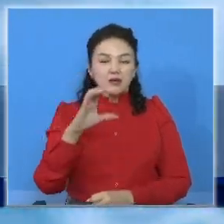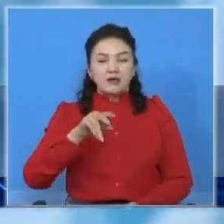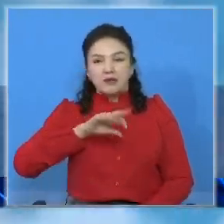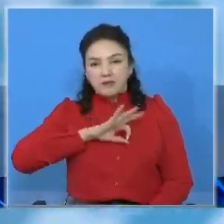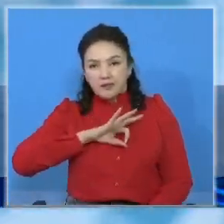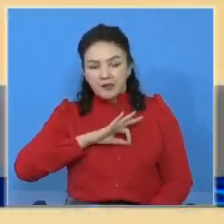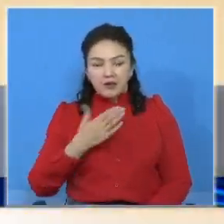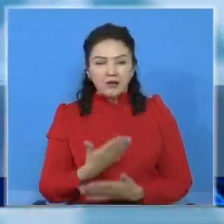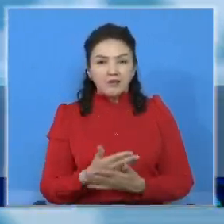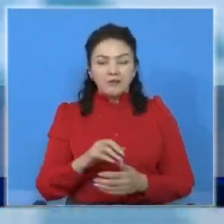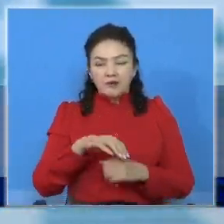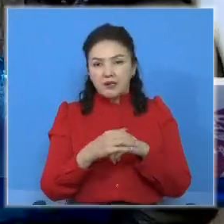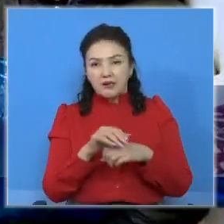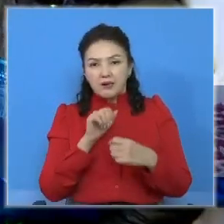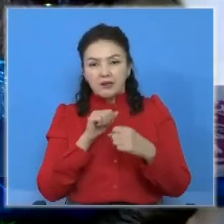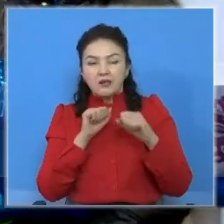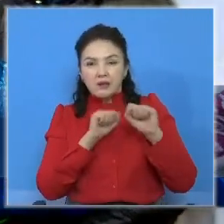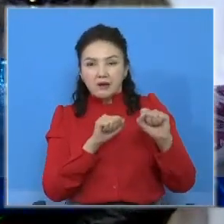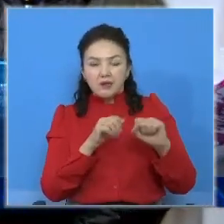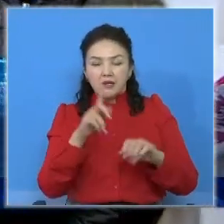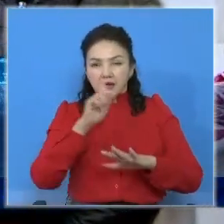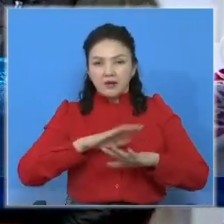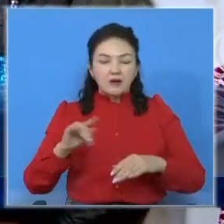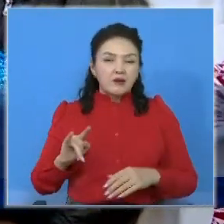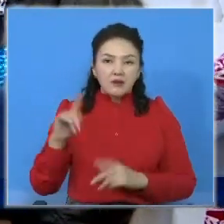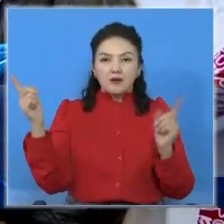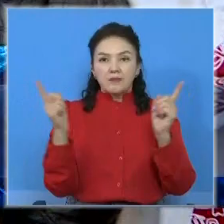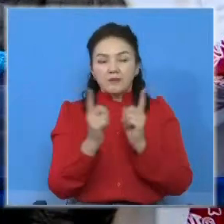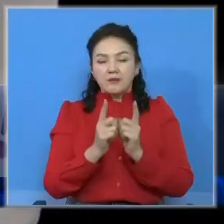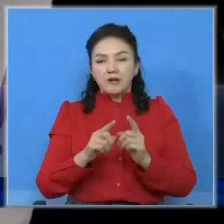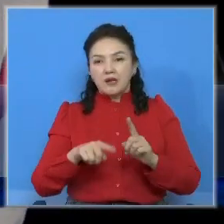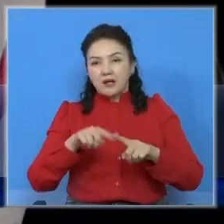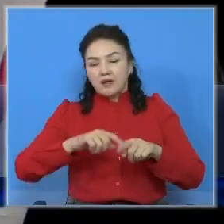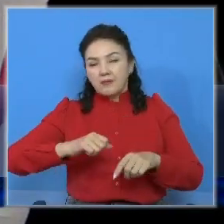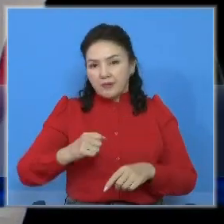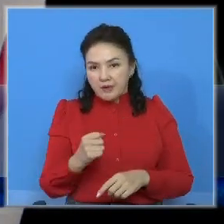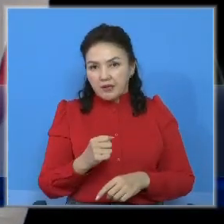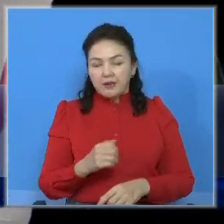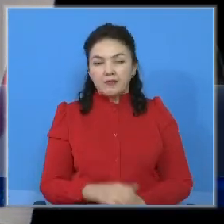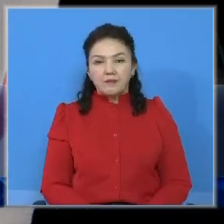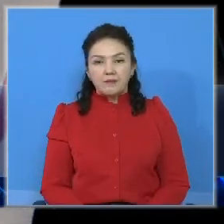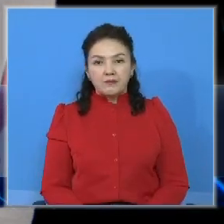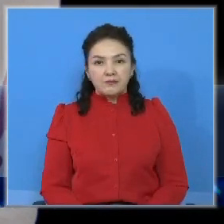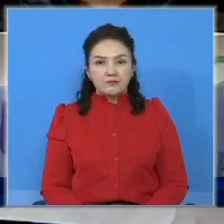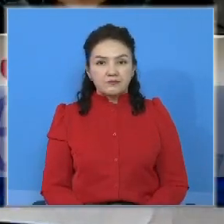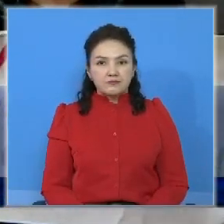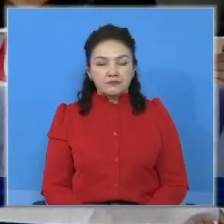медаль юного самбиста защищавшего честь страны в аэропорту встречали болельщики друзья и близкие